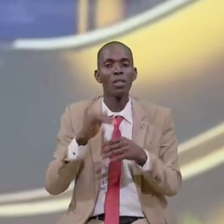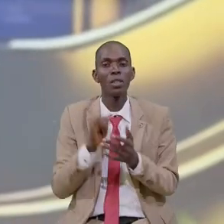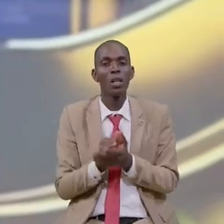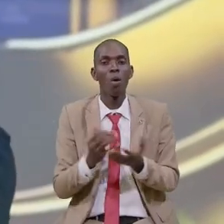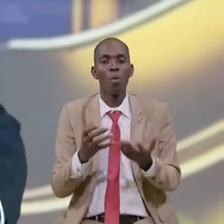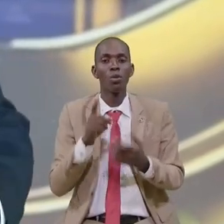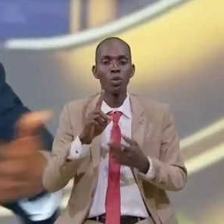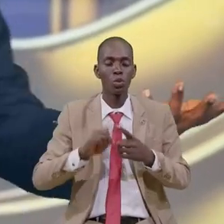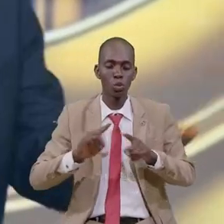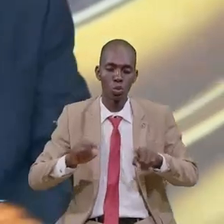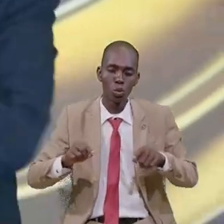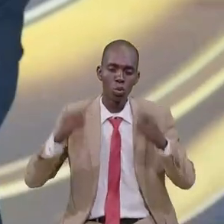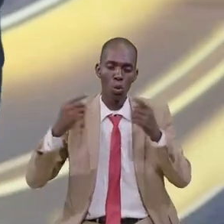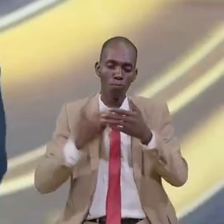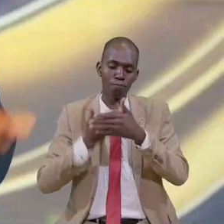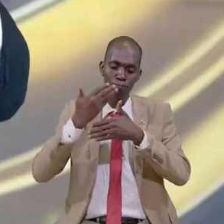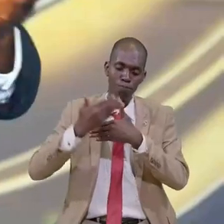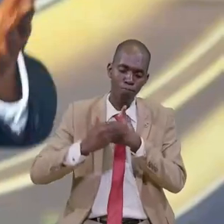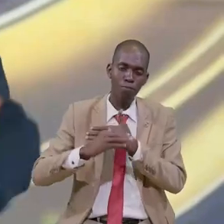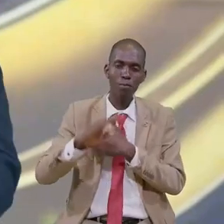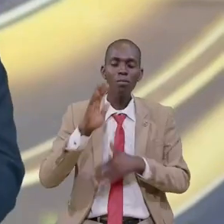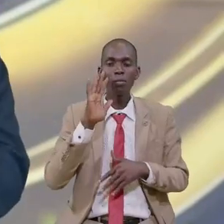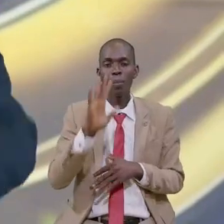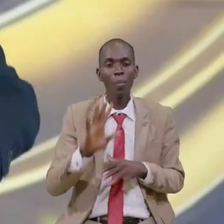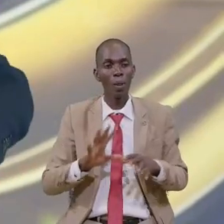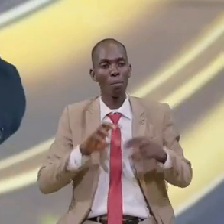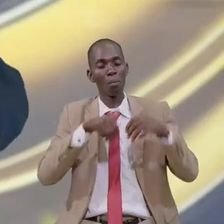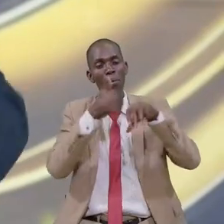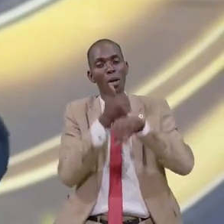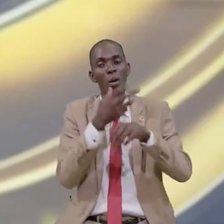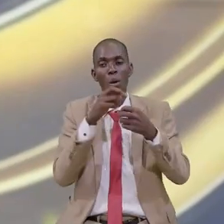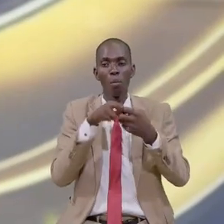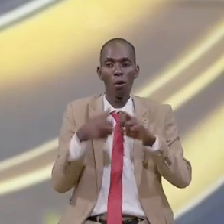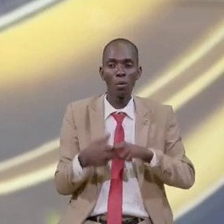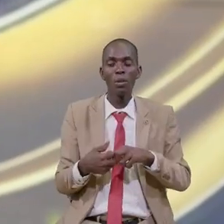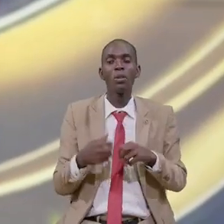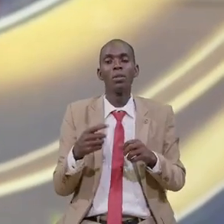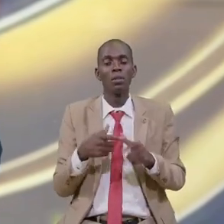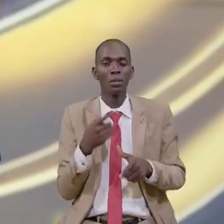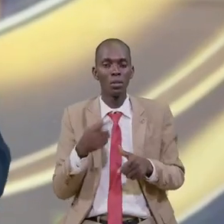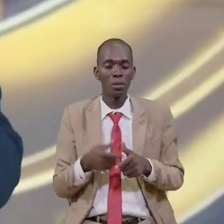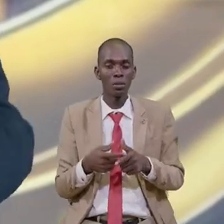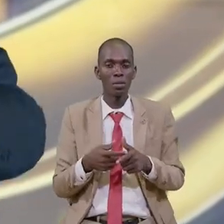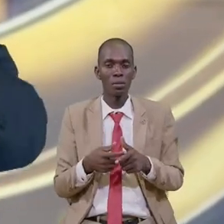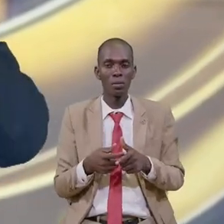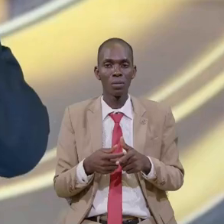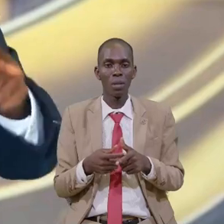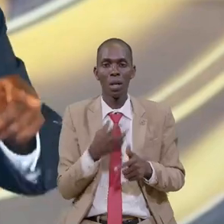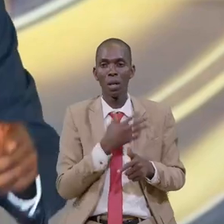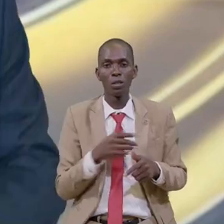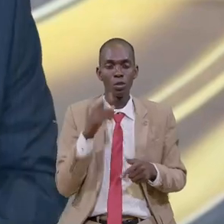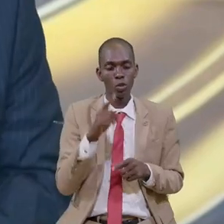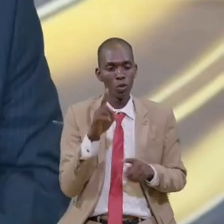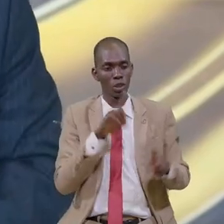ailles au-delà de la montagne, tu as cette foi en ce Dieu que tu vas déplacer la montagne qui est devant toi. Et tu dis,